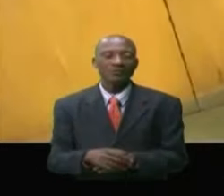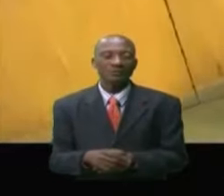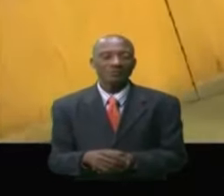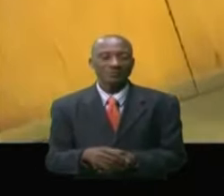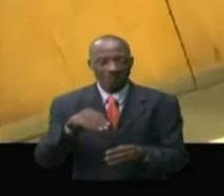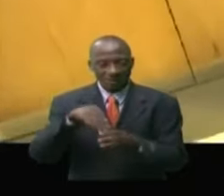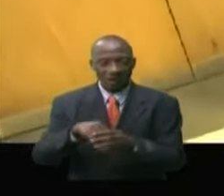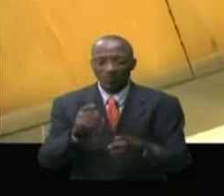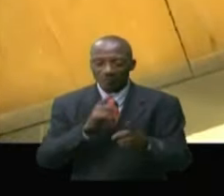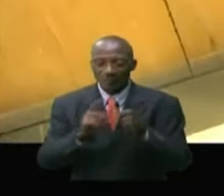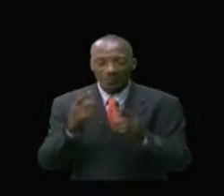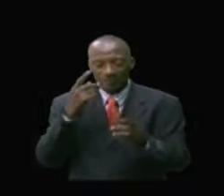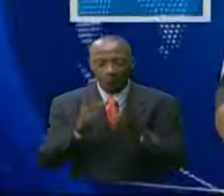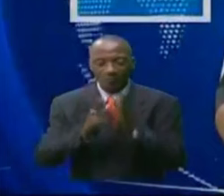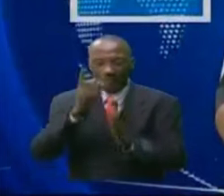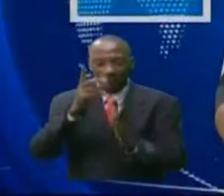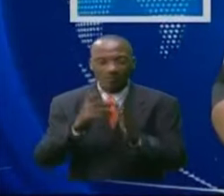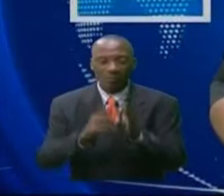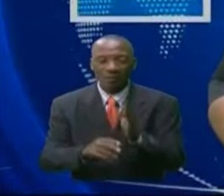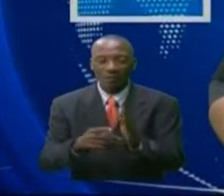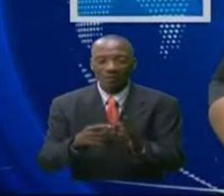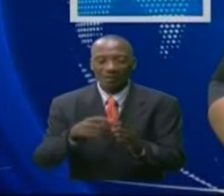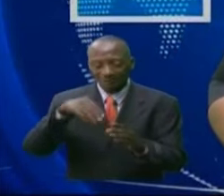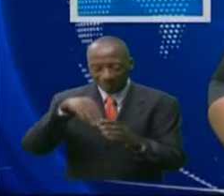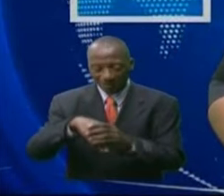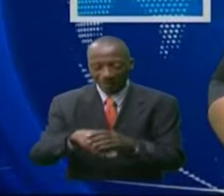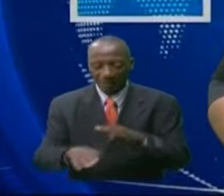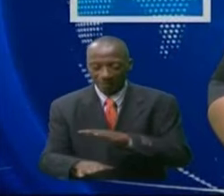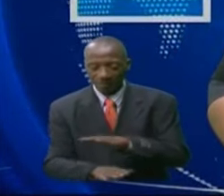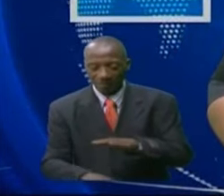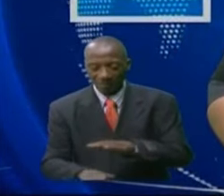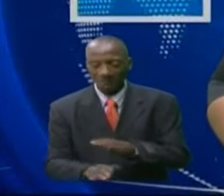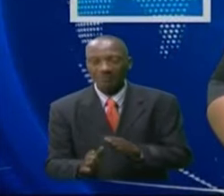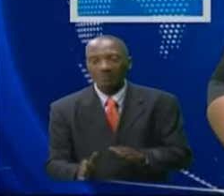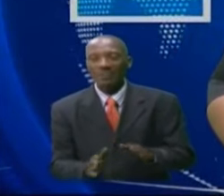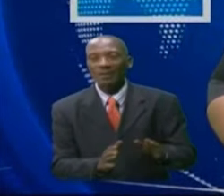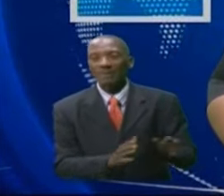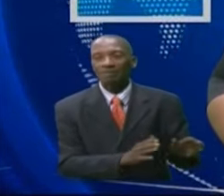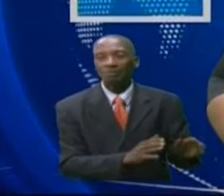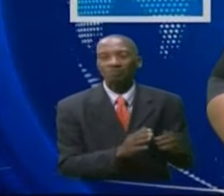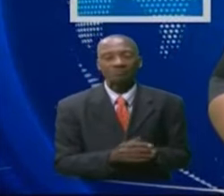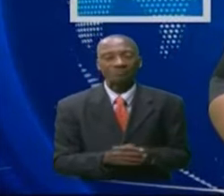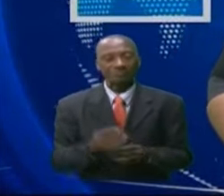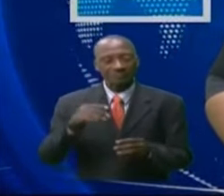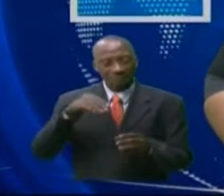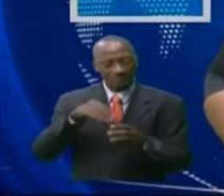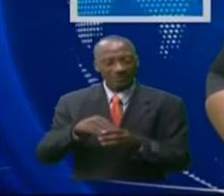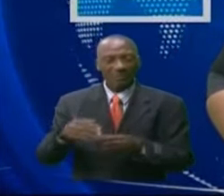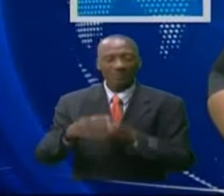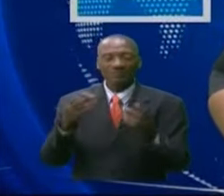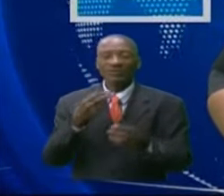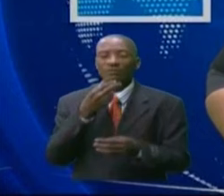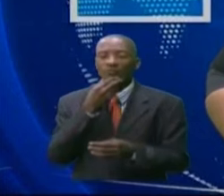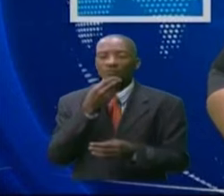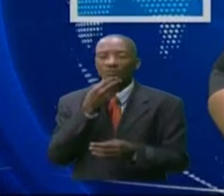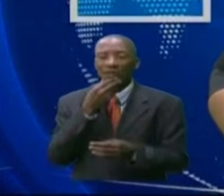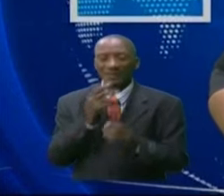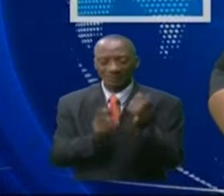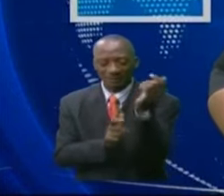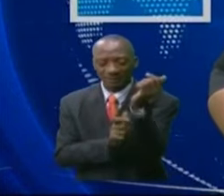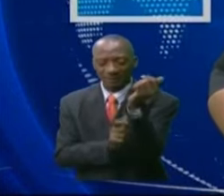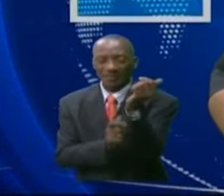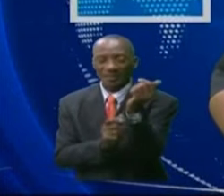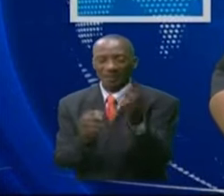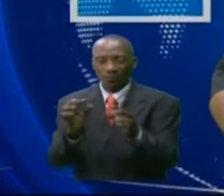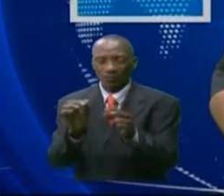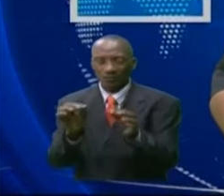le développement à partir de la base. Hausse de prix de la farine de maïs en Mbujimayi au Kasaï oriental jusqu'à 8000